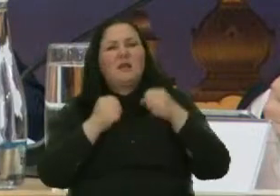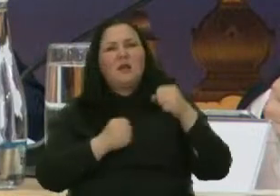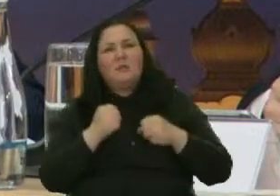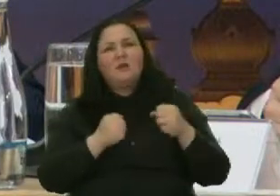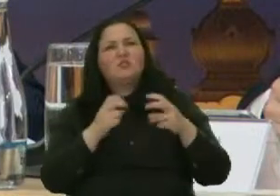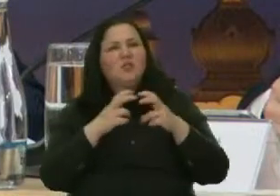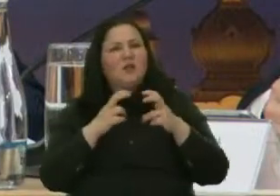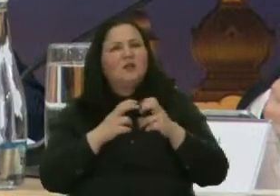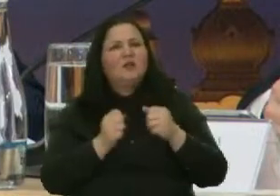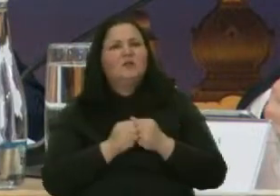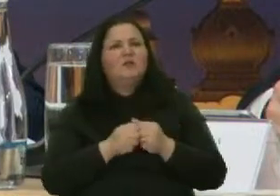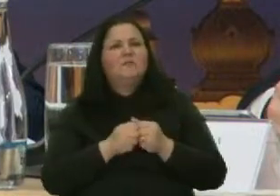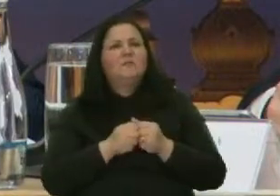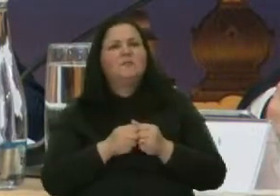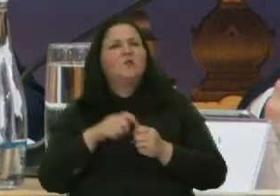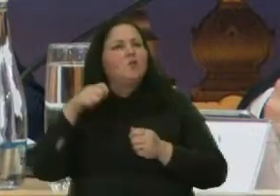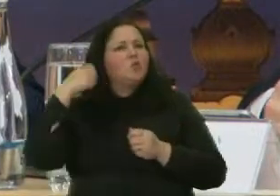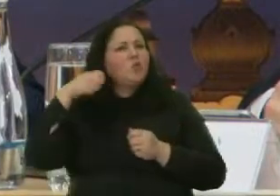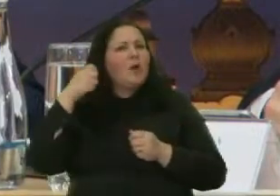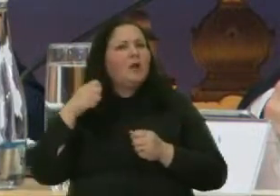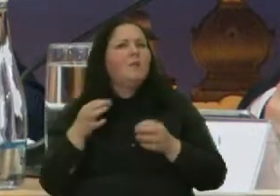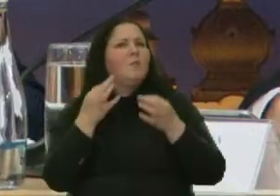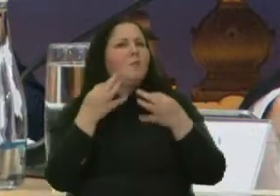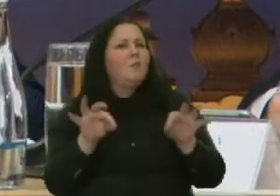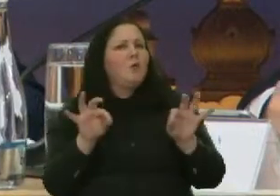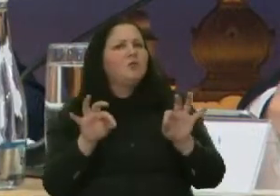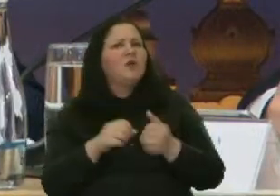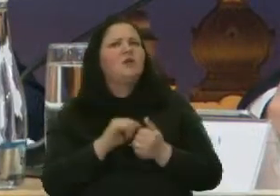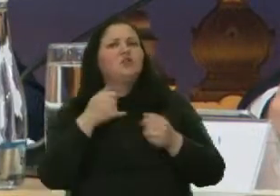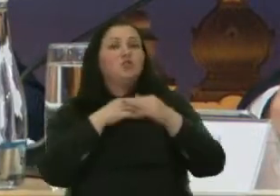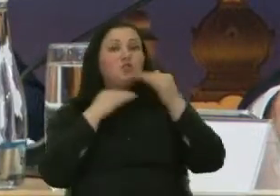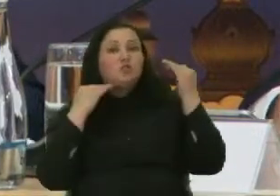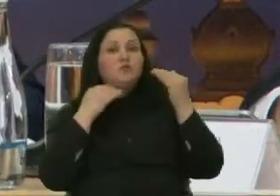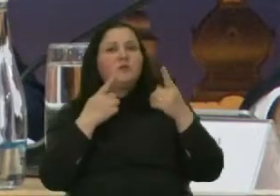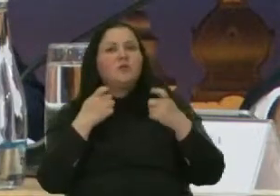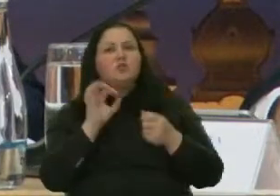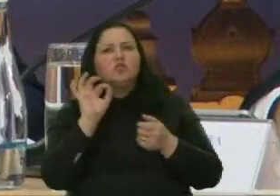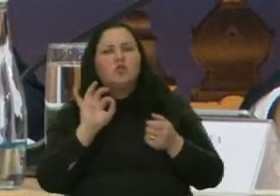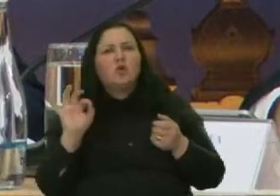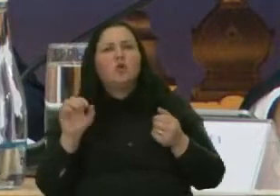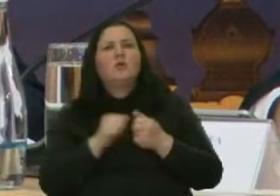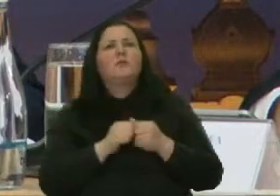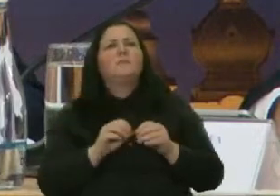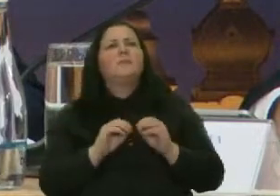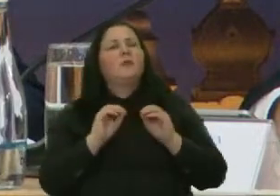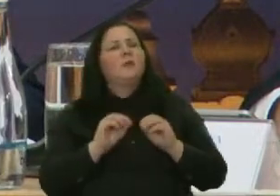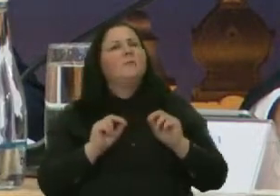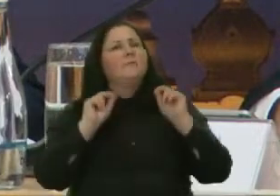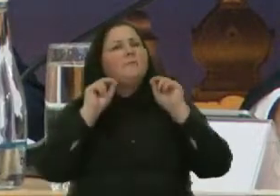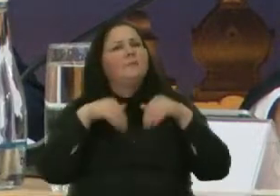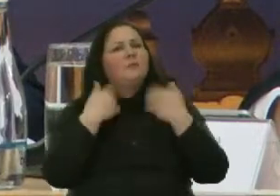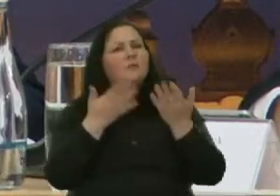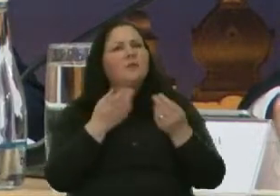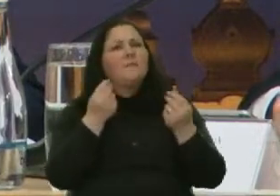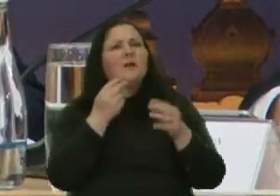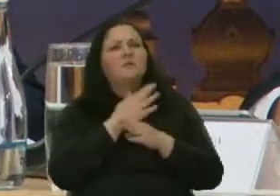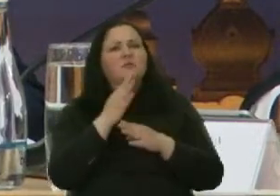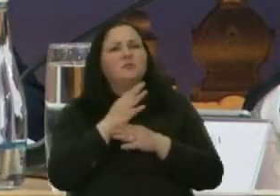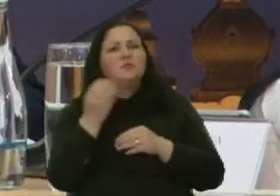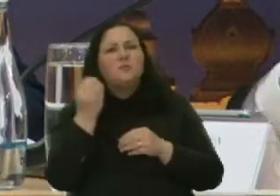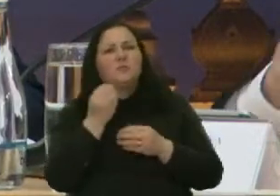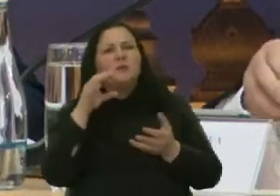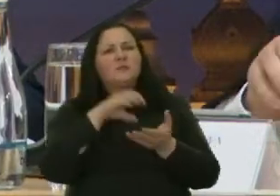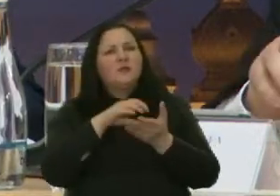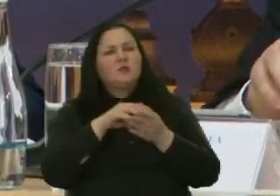încărcare toalete moderne și suficiente în școlile din municipiu Da alocarea de bani suplimentari pentru